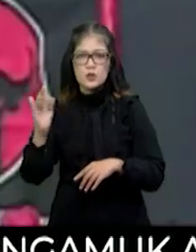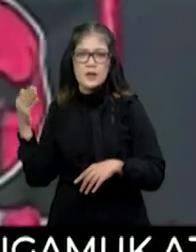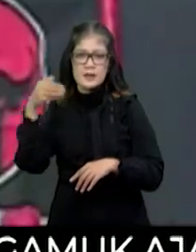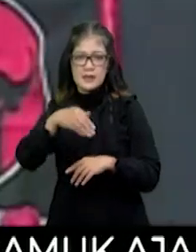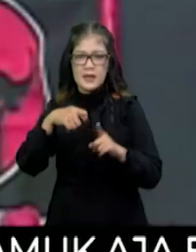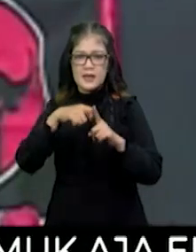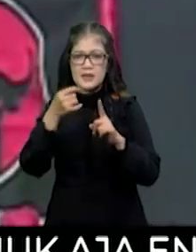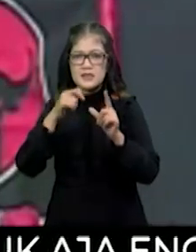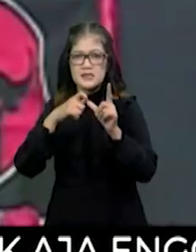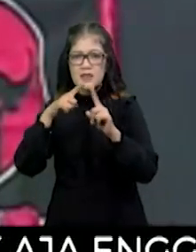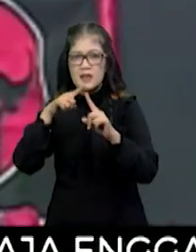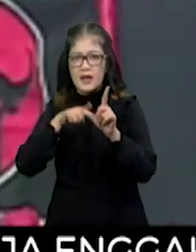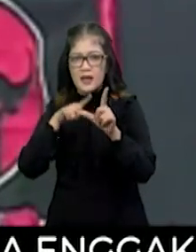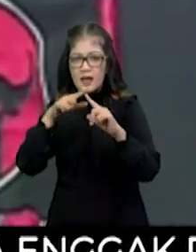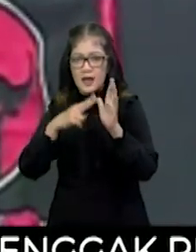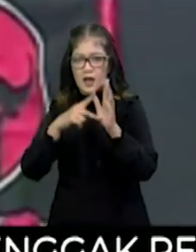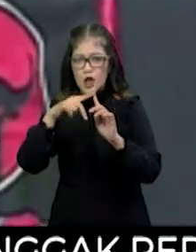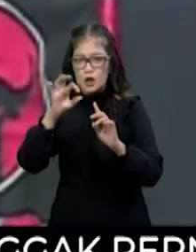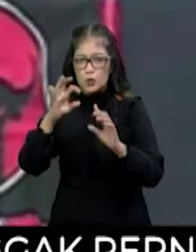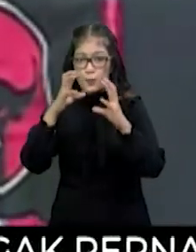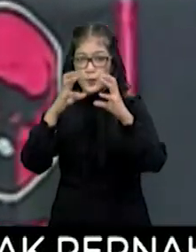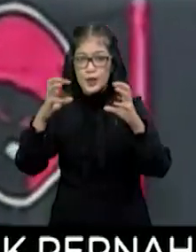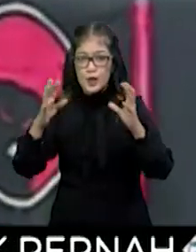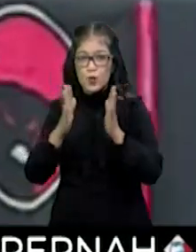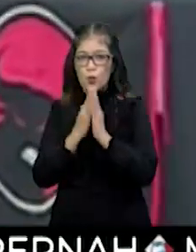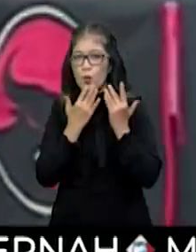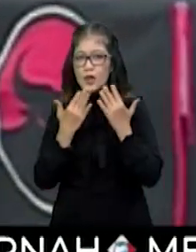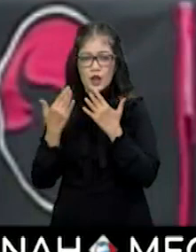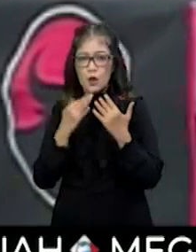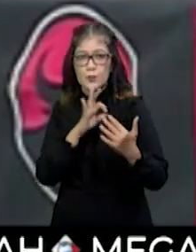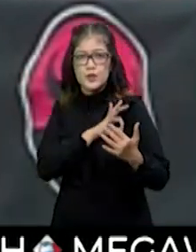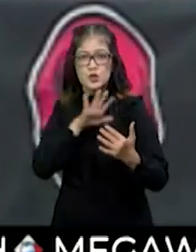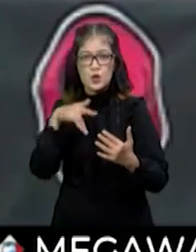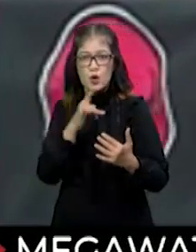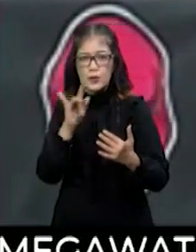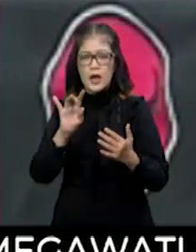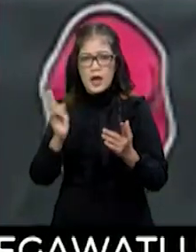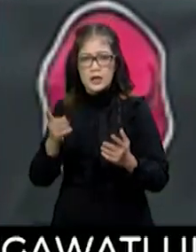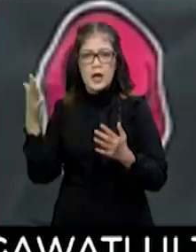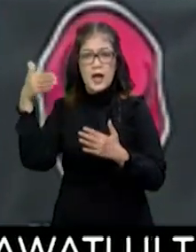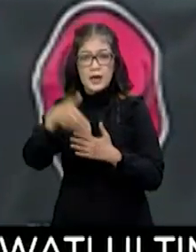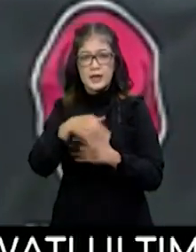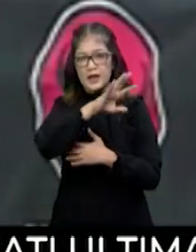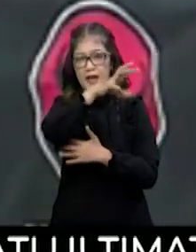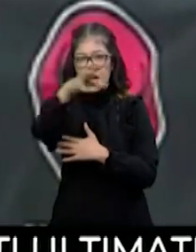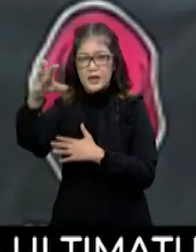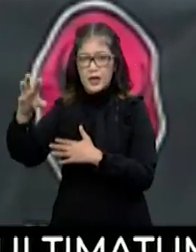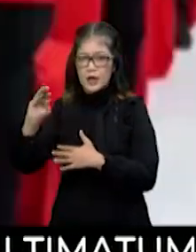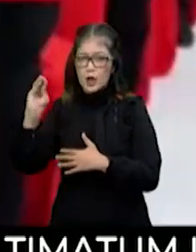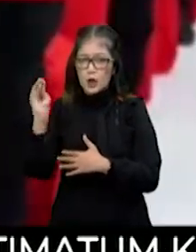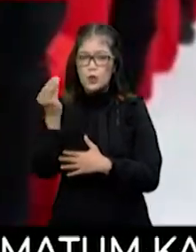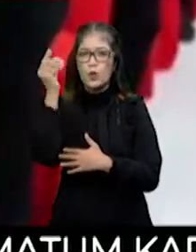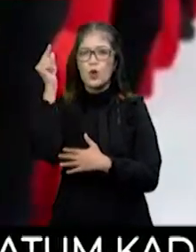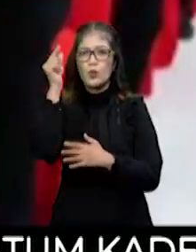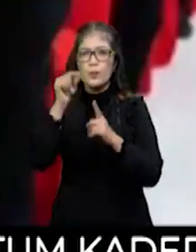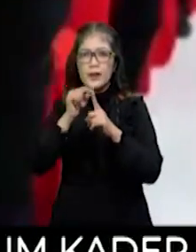perayaan ulang tahun Jokowi nampak meriah dihadiri kader dan pengurus PDIP dari sejumlah daerah ketua umum PDIP Megawati Soekarnoputri